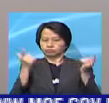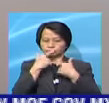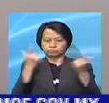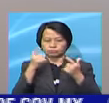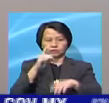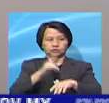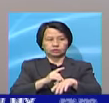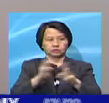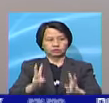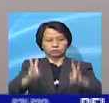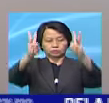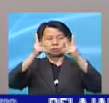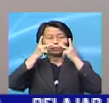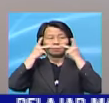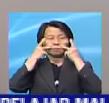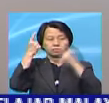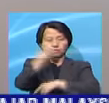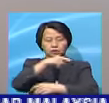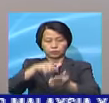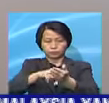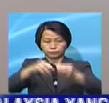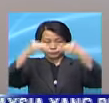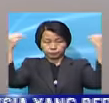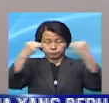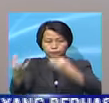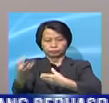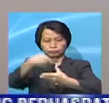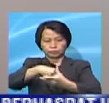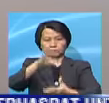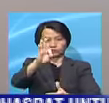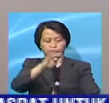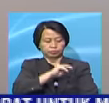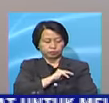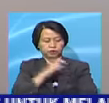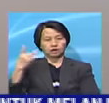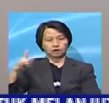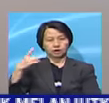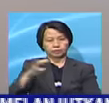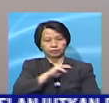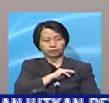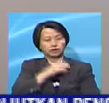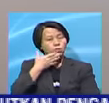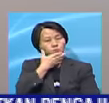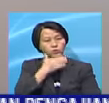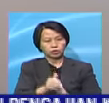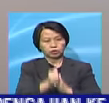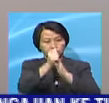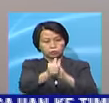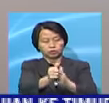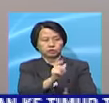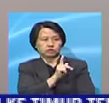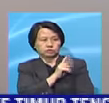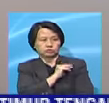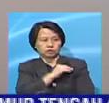Wisma Bapa Malaysia di Kuching hari ini. Majlis melibatkan 9 menteri dan 18 menteri muda diketuai oleh Ketua